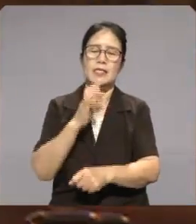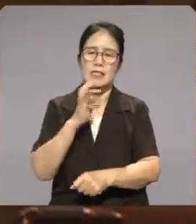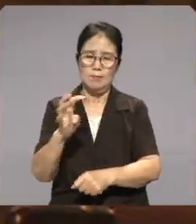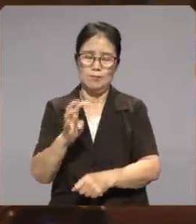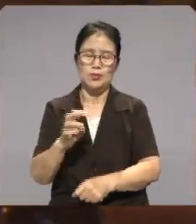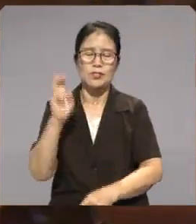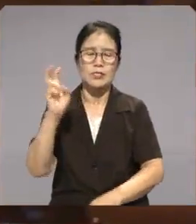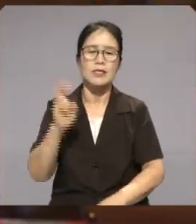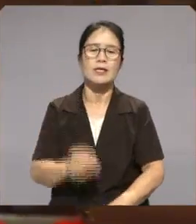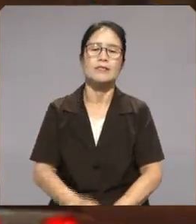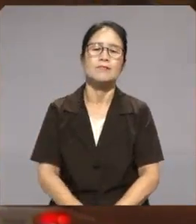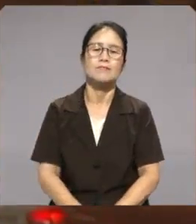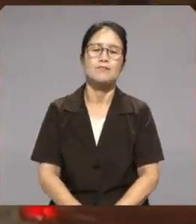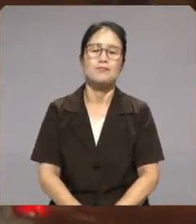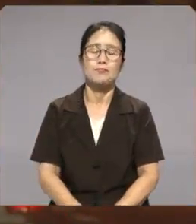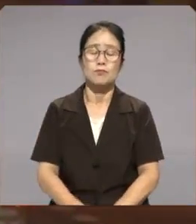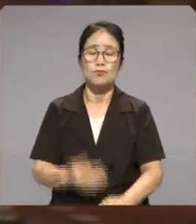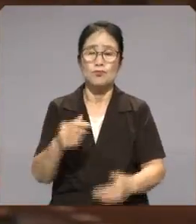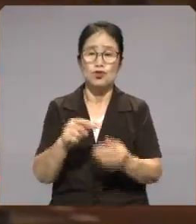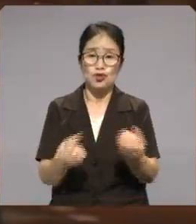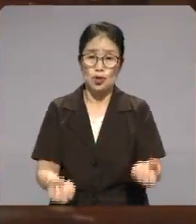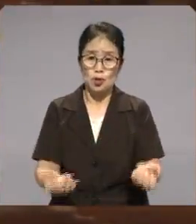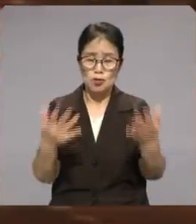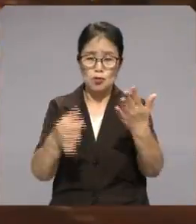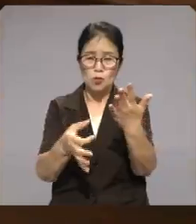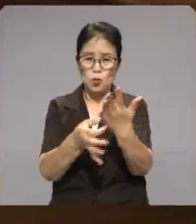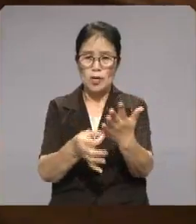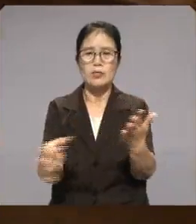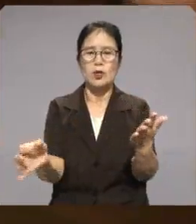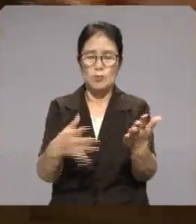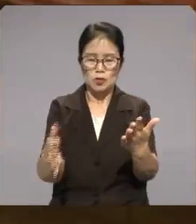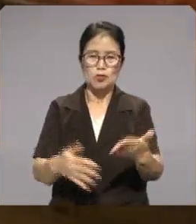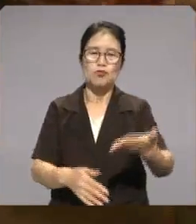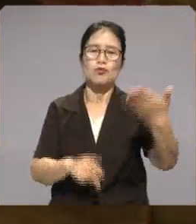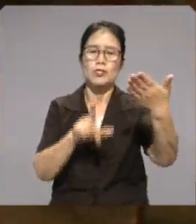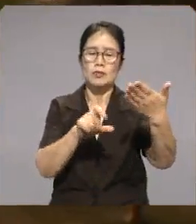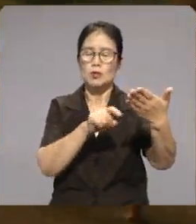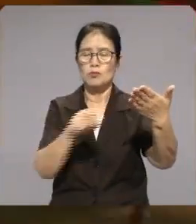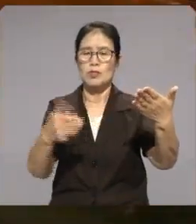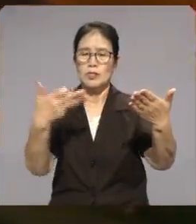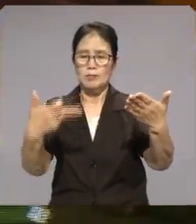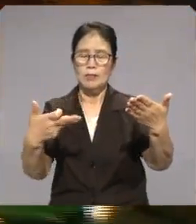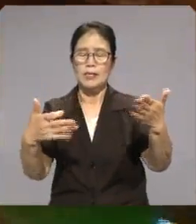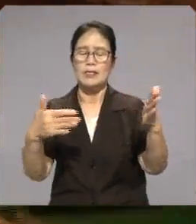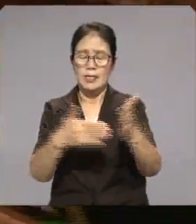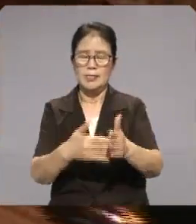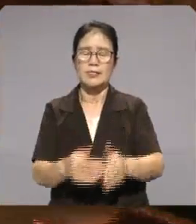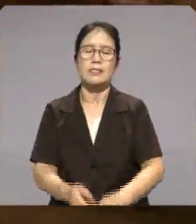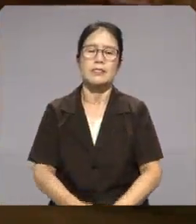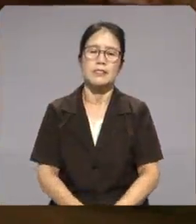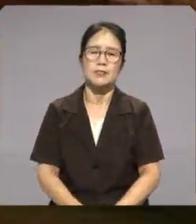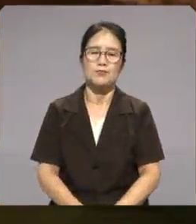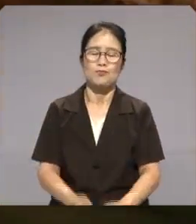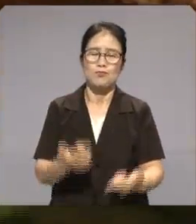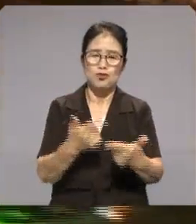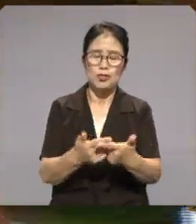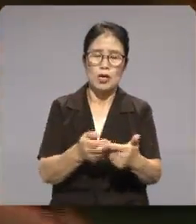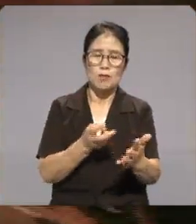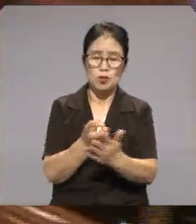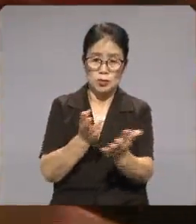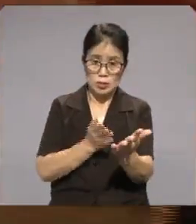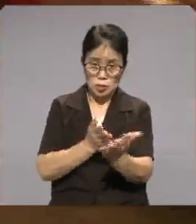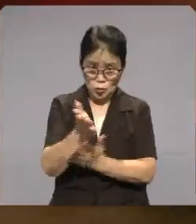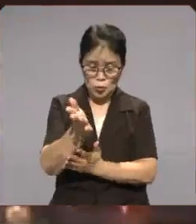것으로 예상됩니다. 이번 추석 연휴 통행료 면제는 15일부터 18일까지 적용되겠고요. 경부선 버스